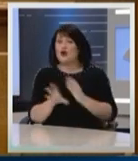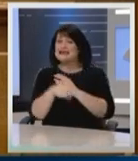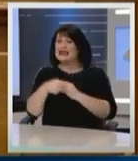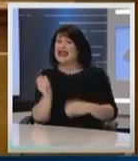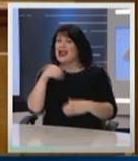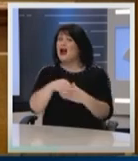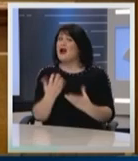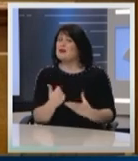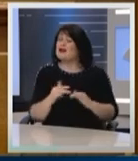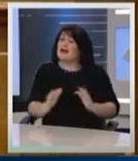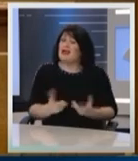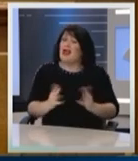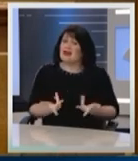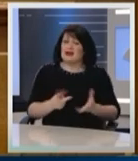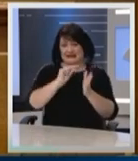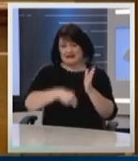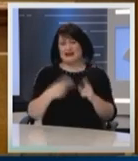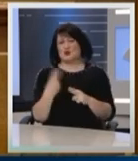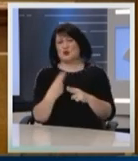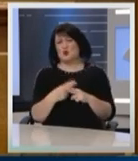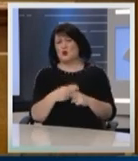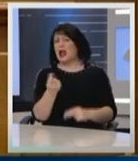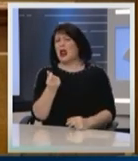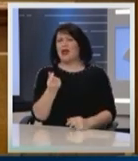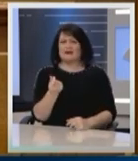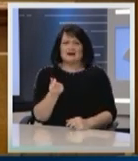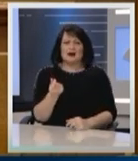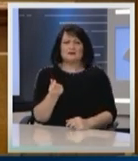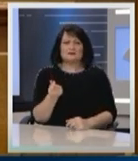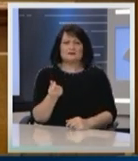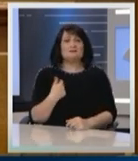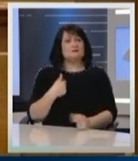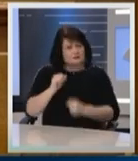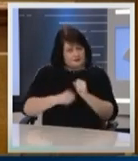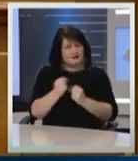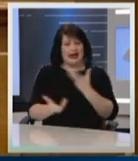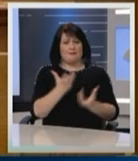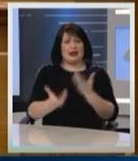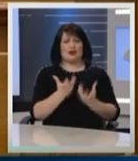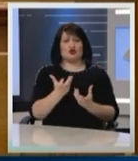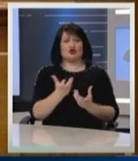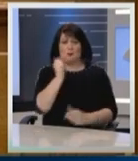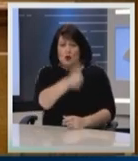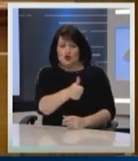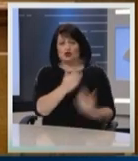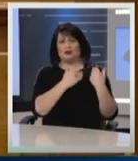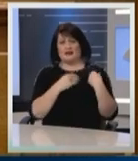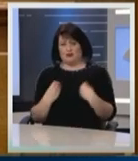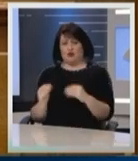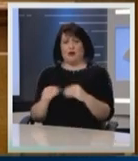αυτό στις μεγάλες συμβάσεις, να υπάρχει, γιατί δηλαδή να προσπαθήσει ο κ. Καμένος να πουλήσει μόνος του το